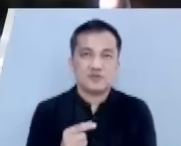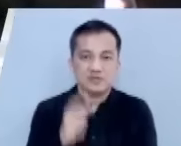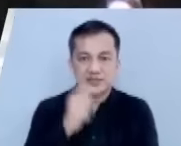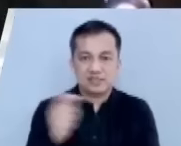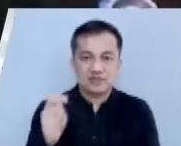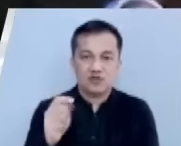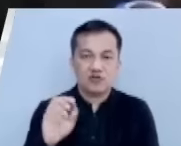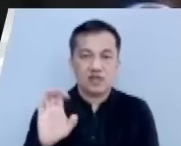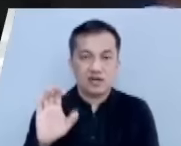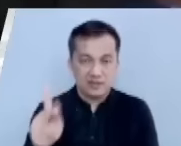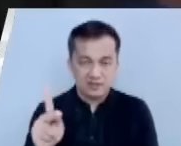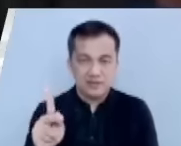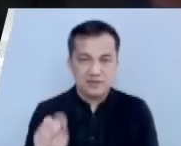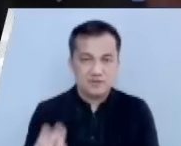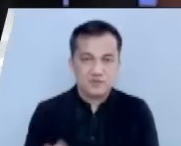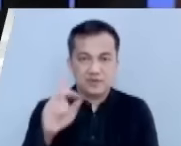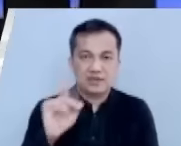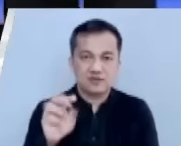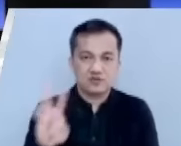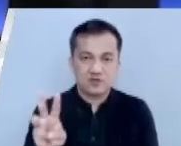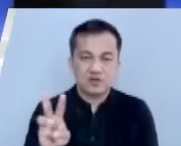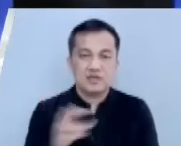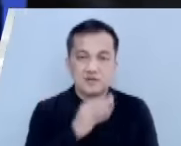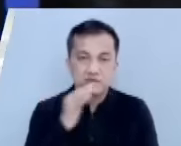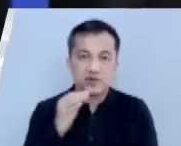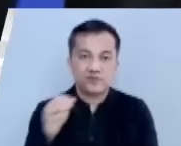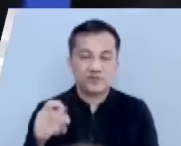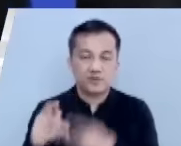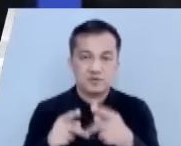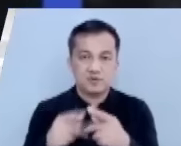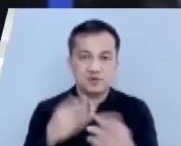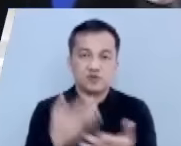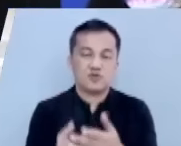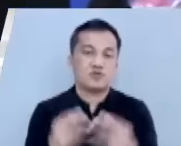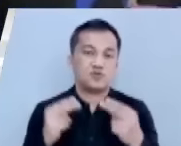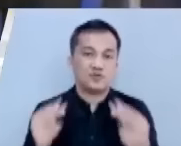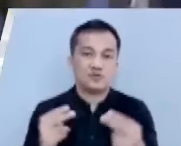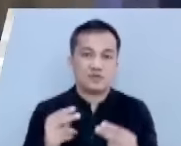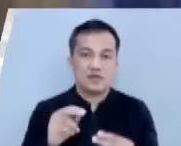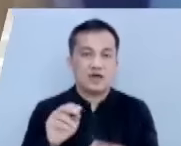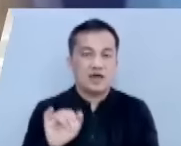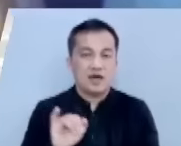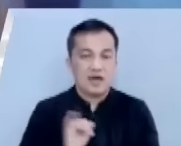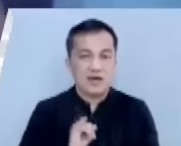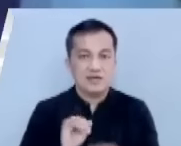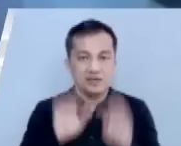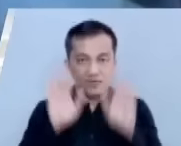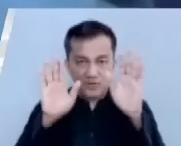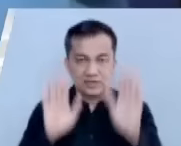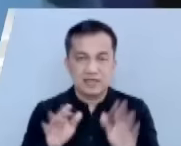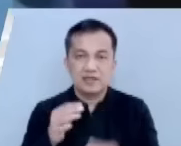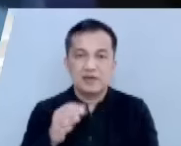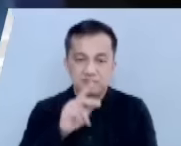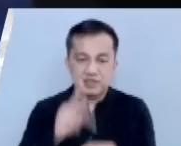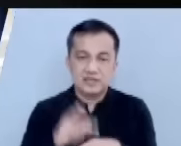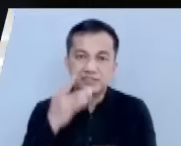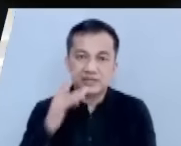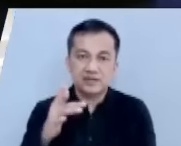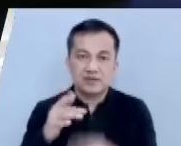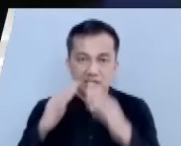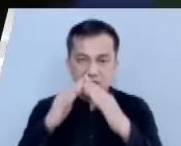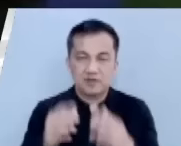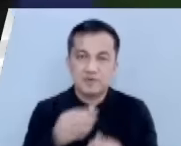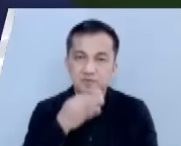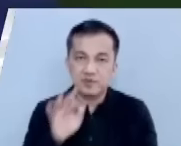ni Drew, Farm to Table, Good News, I Wonder at Pinasarap, Household Favorite Programs din ang Family